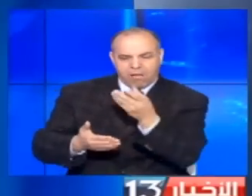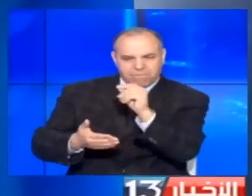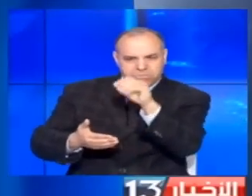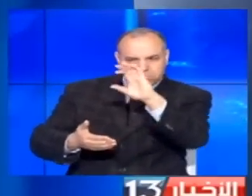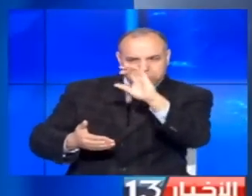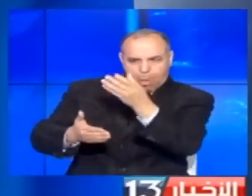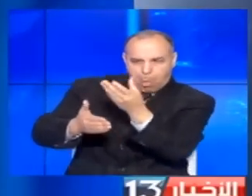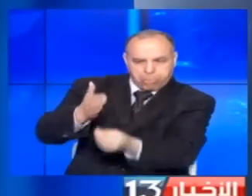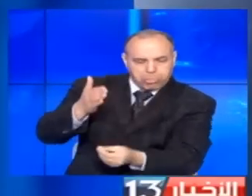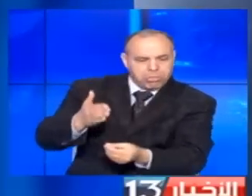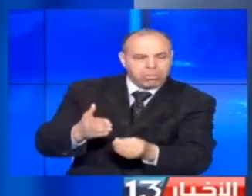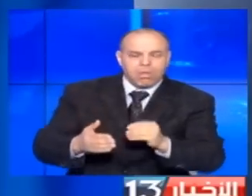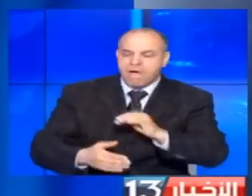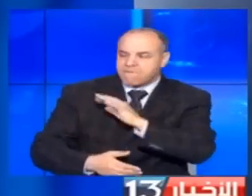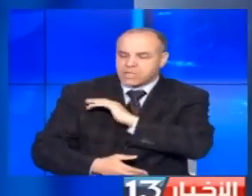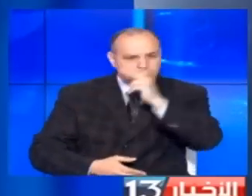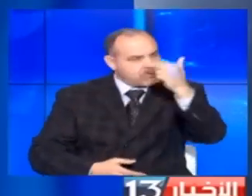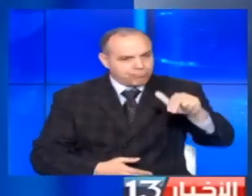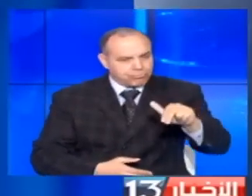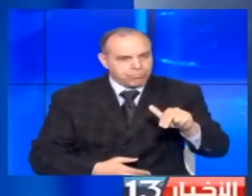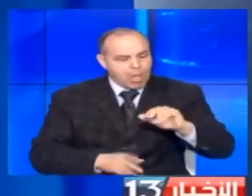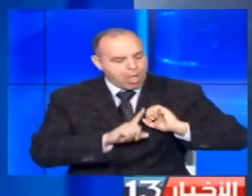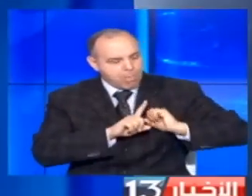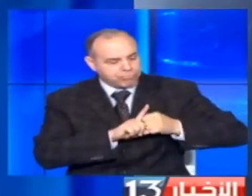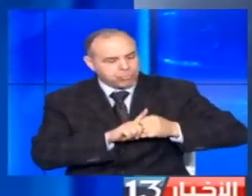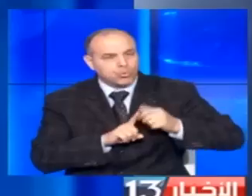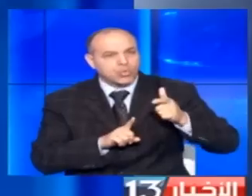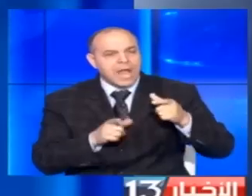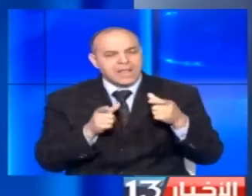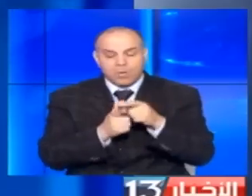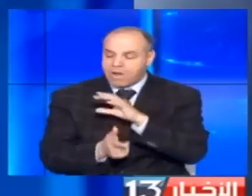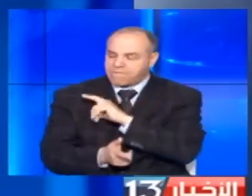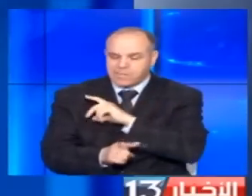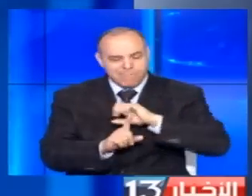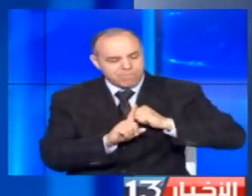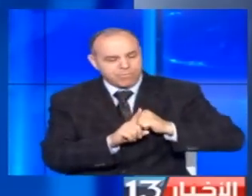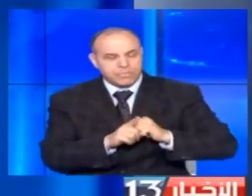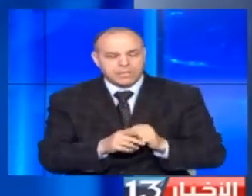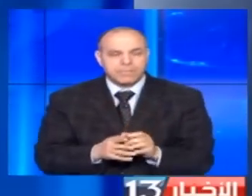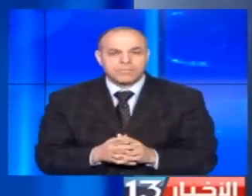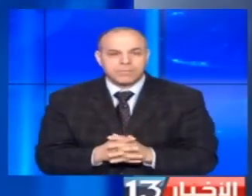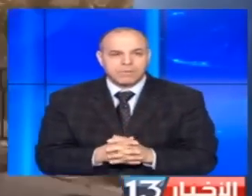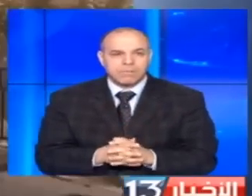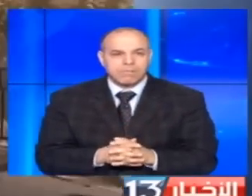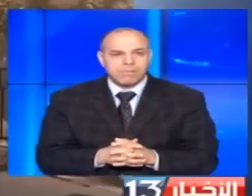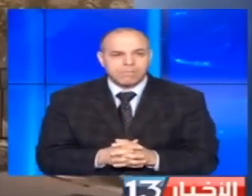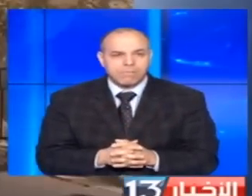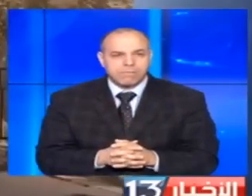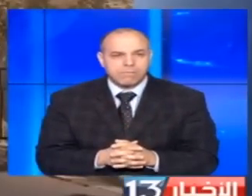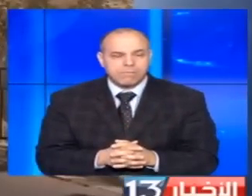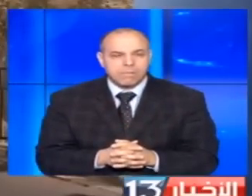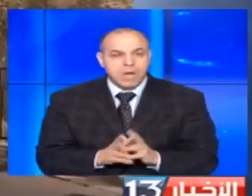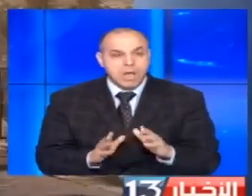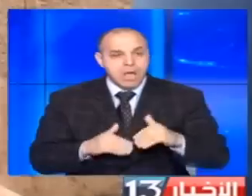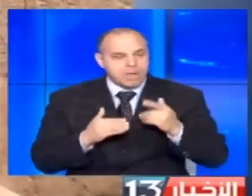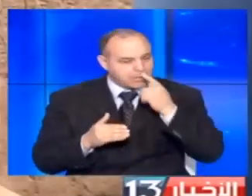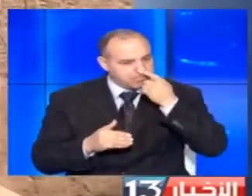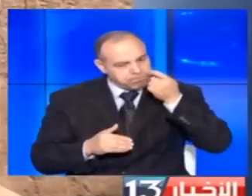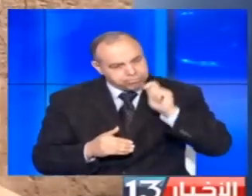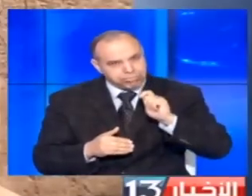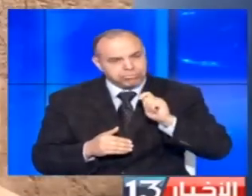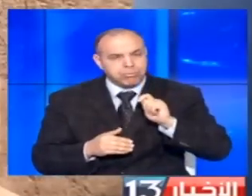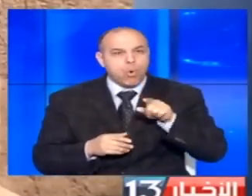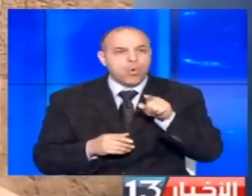جزء من المبلغ ما اعتبر ضغوطا جديده على السلطه الفلسطينيه بعد اسرارها على